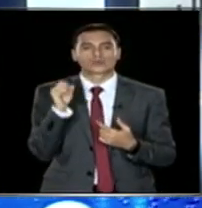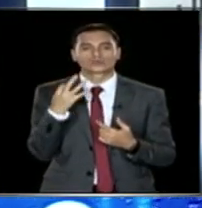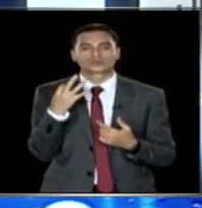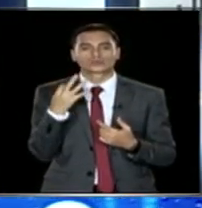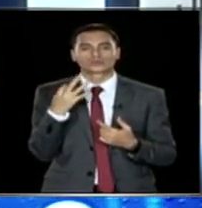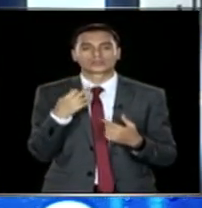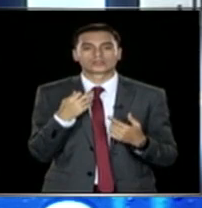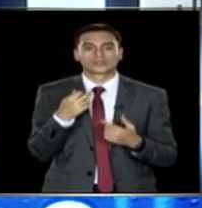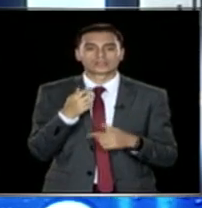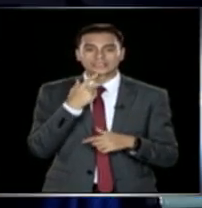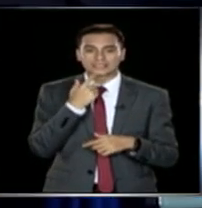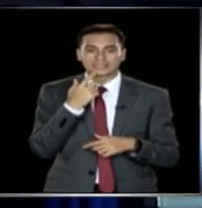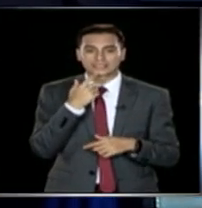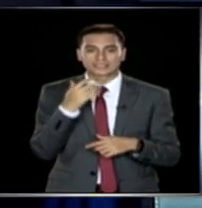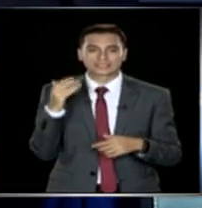فات